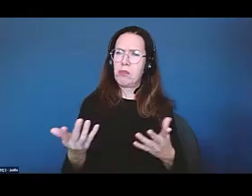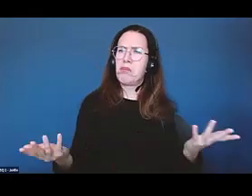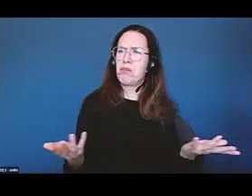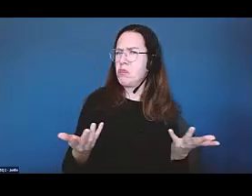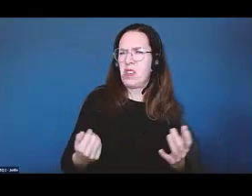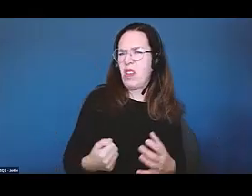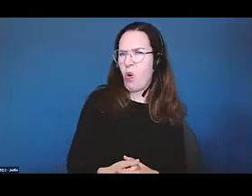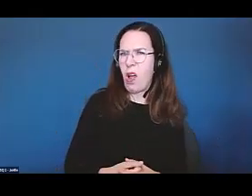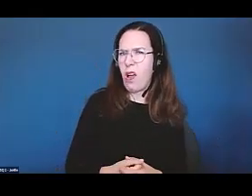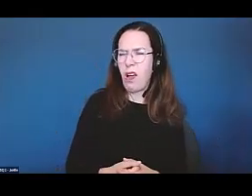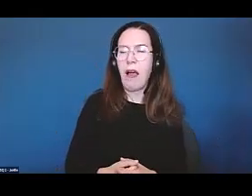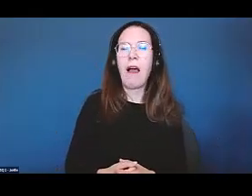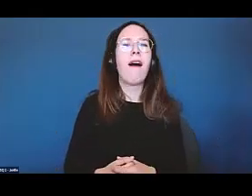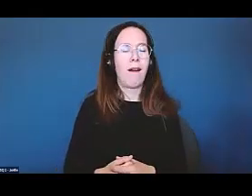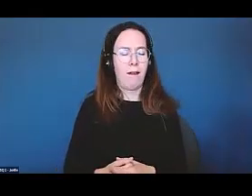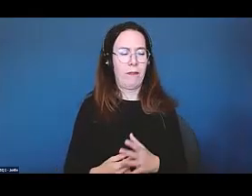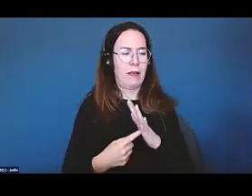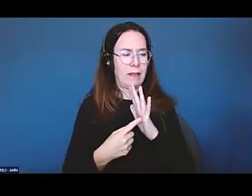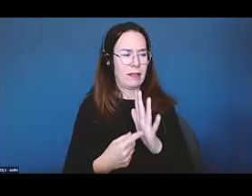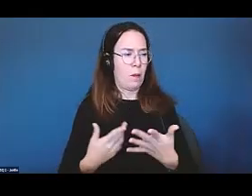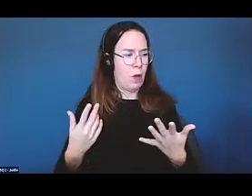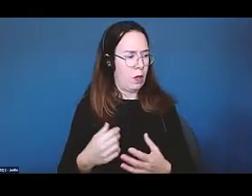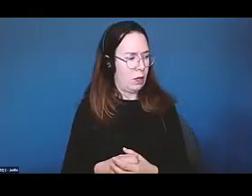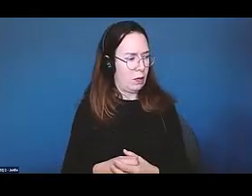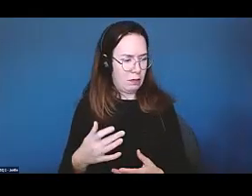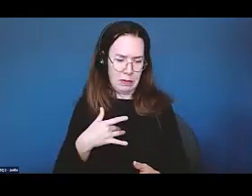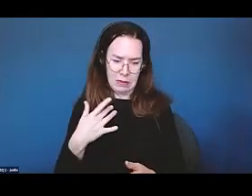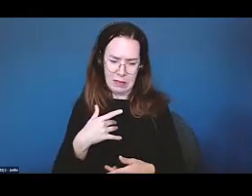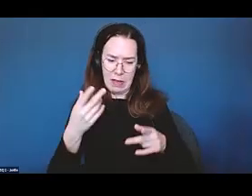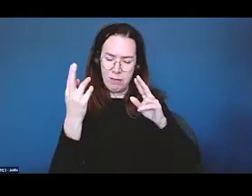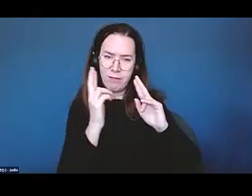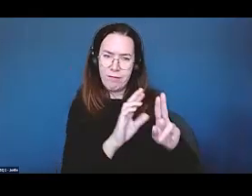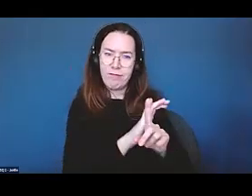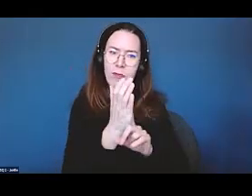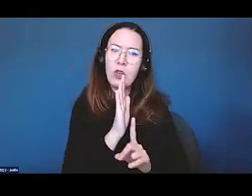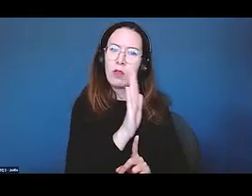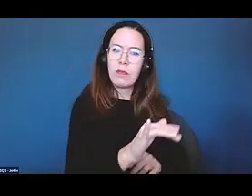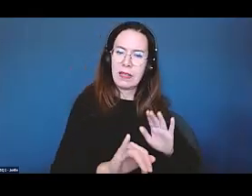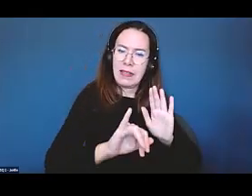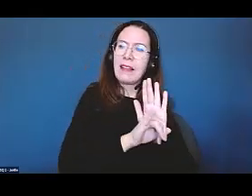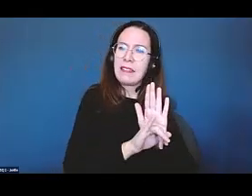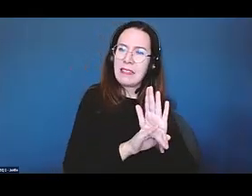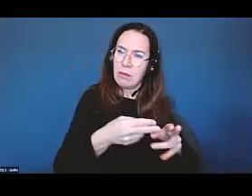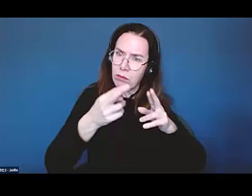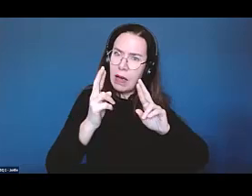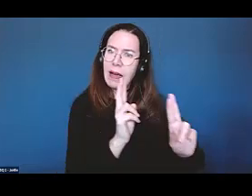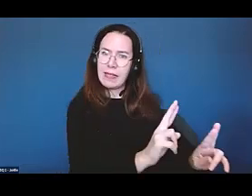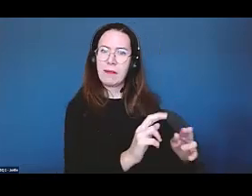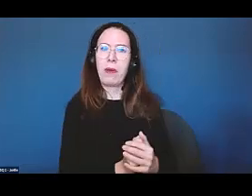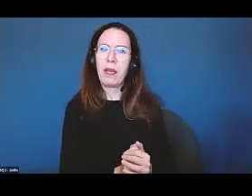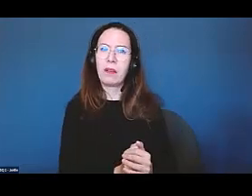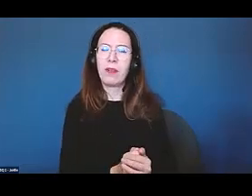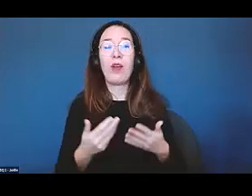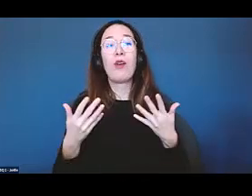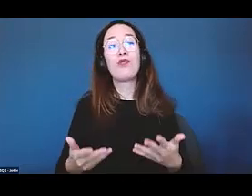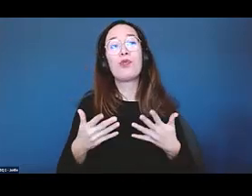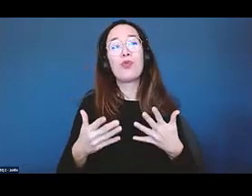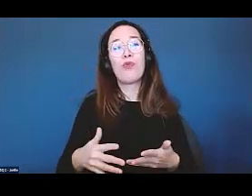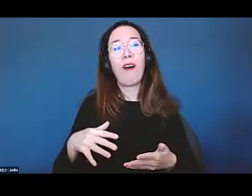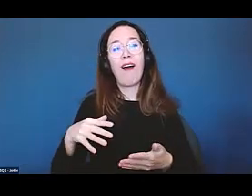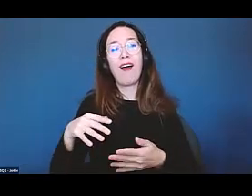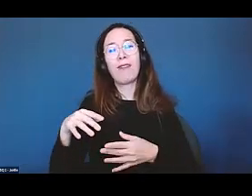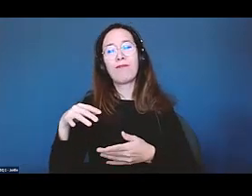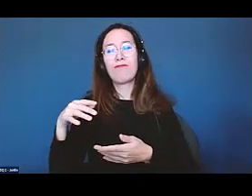culturelle, c'est-à-dire que les personnes se sentent respectés dans leur identité culturelle. Souvent,